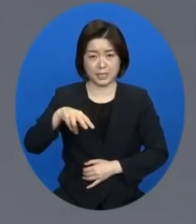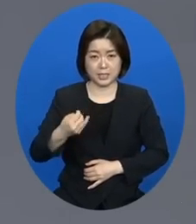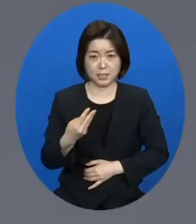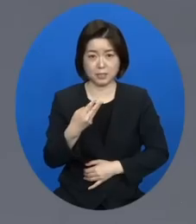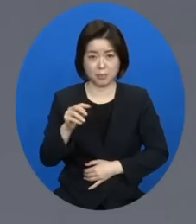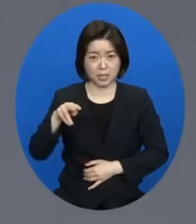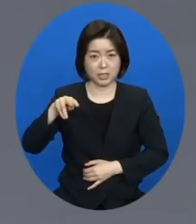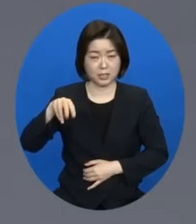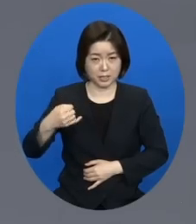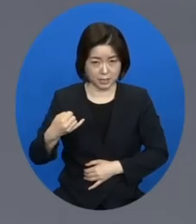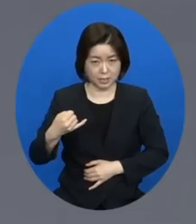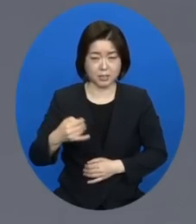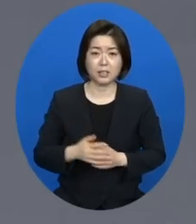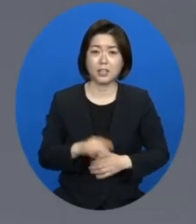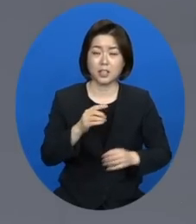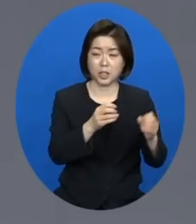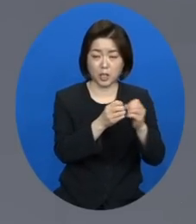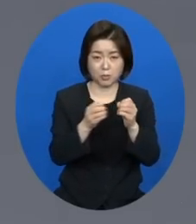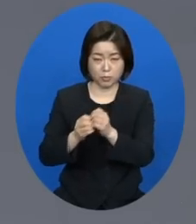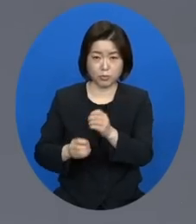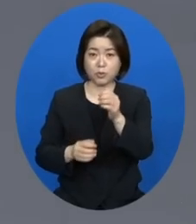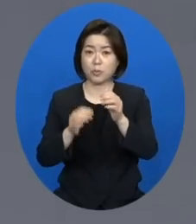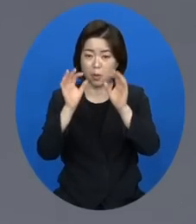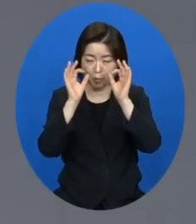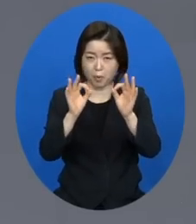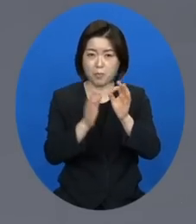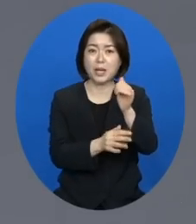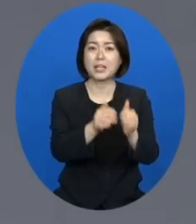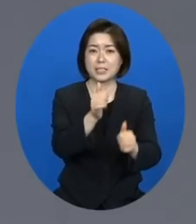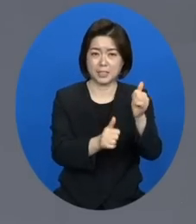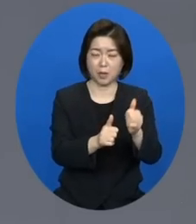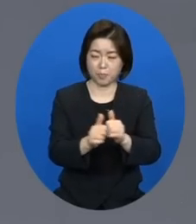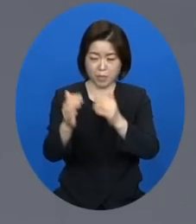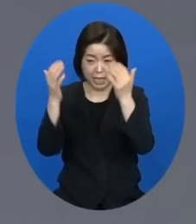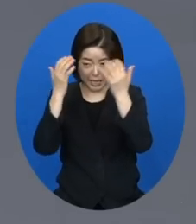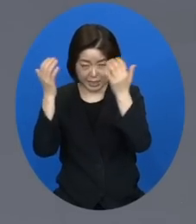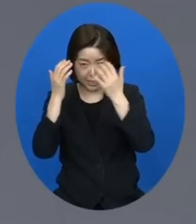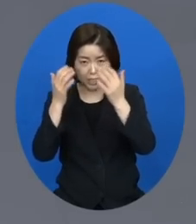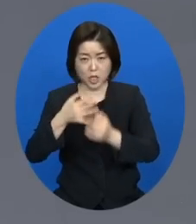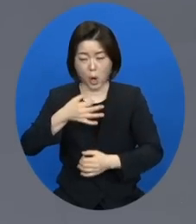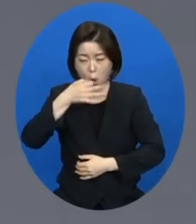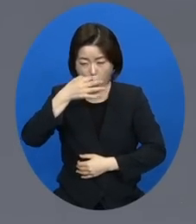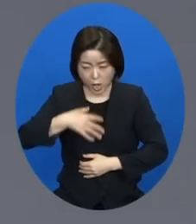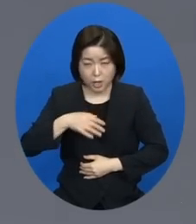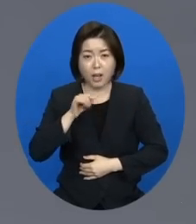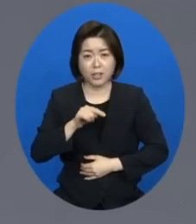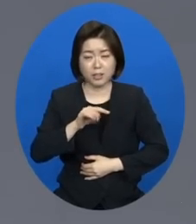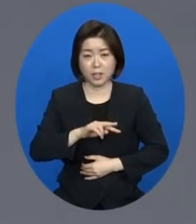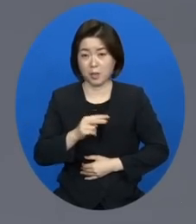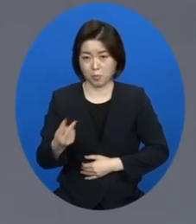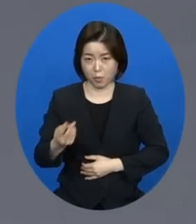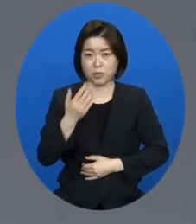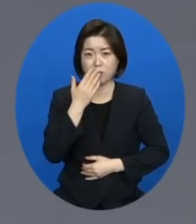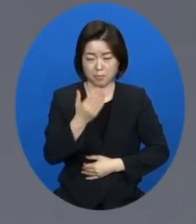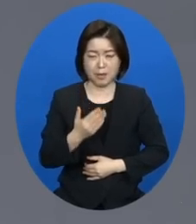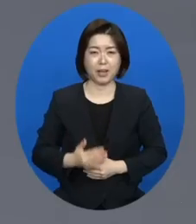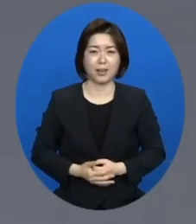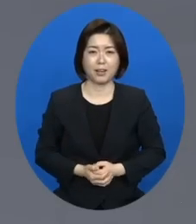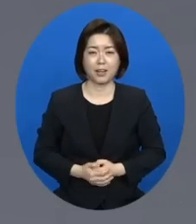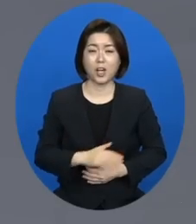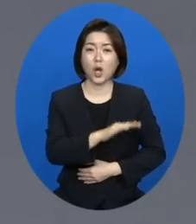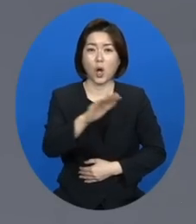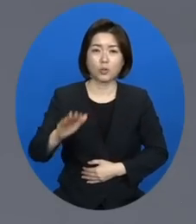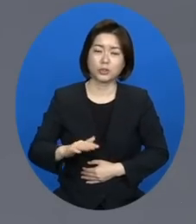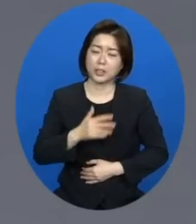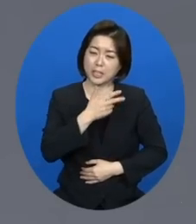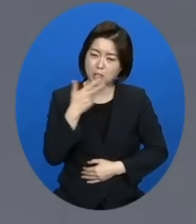따라서 시험, 그러니까 테스트 혹은 시련, 역경으로 번역이 되곤 합니다. 그래서 우리가 뭐